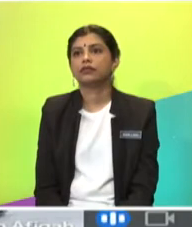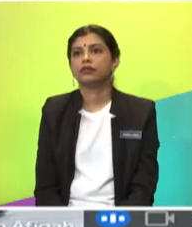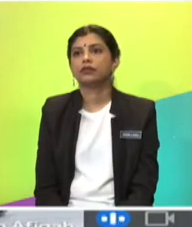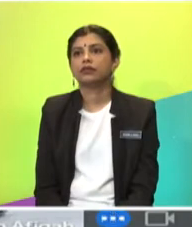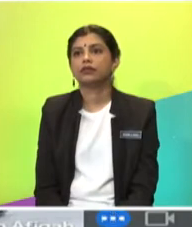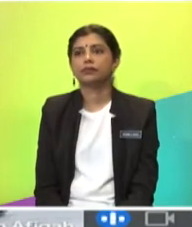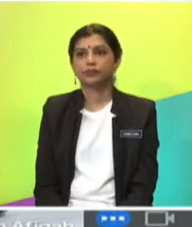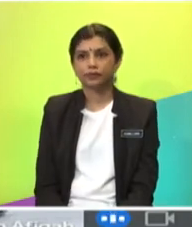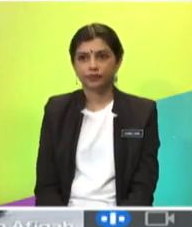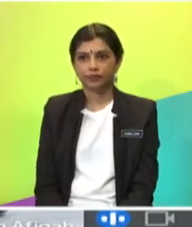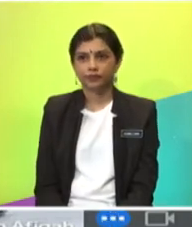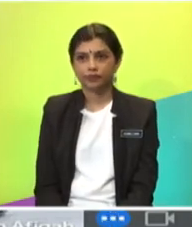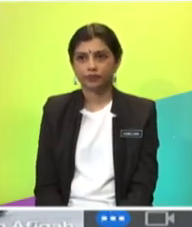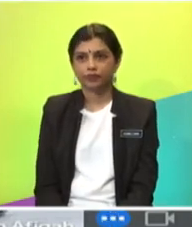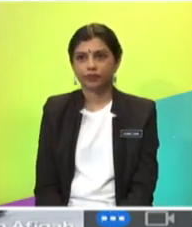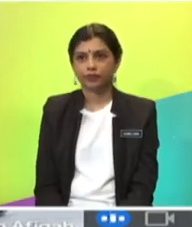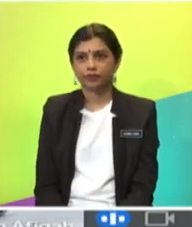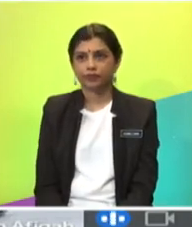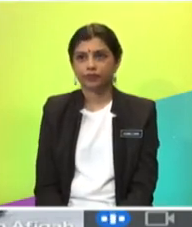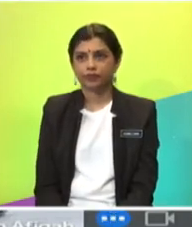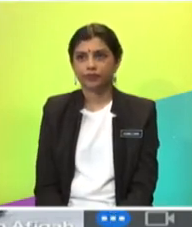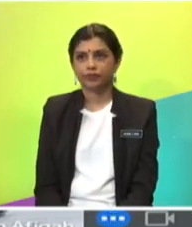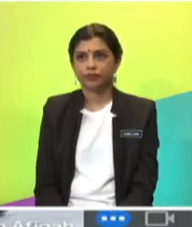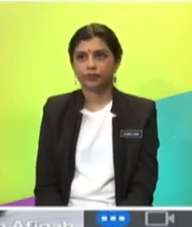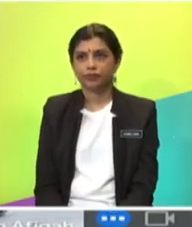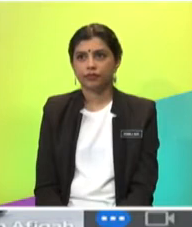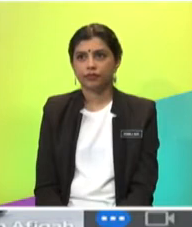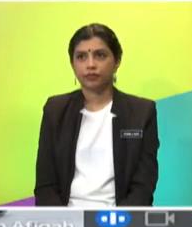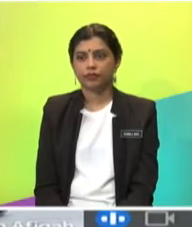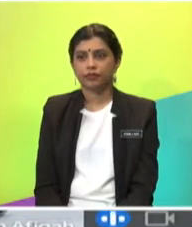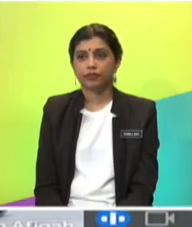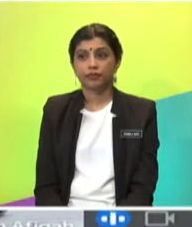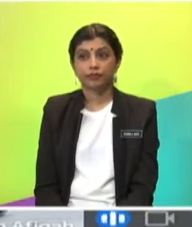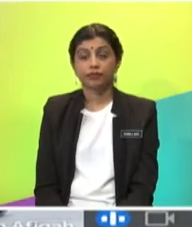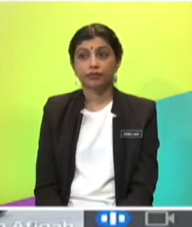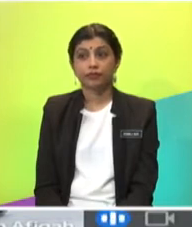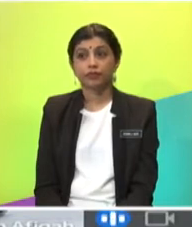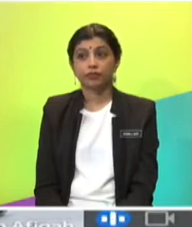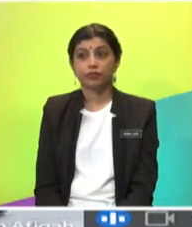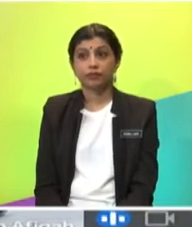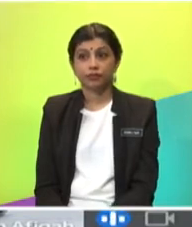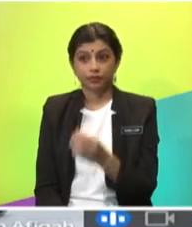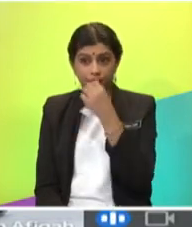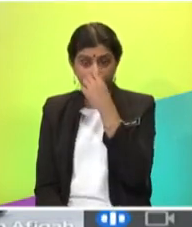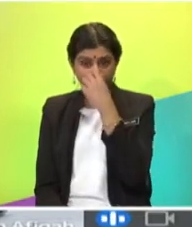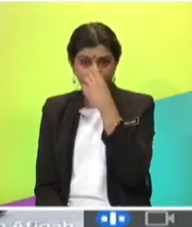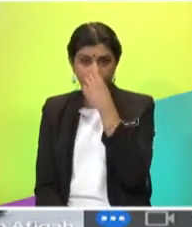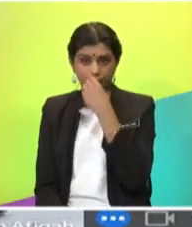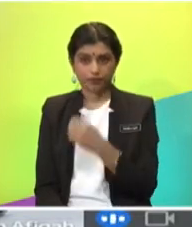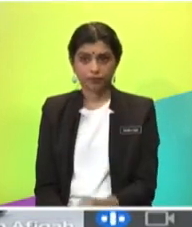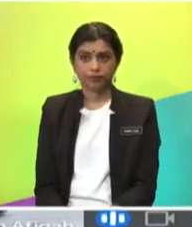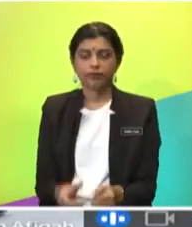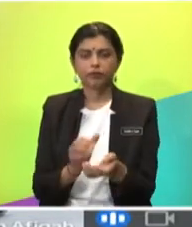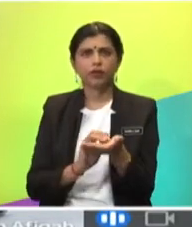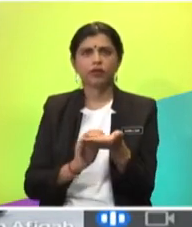tepat ataupun tidak? Okey. Itu Luis sedang berusaha sebaiknya.